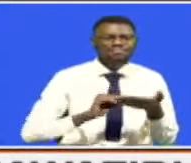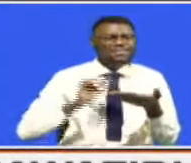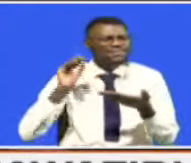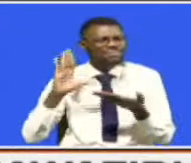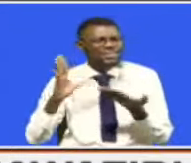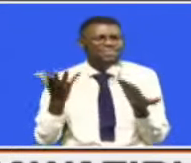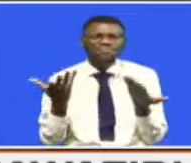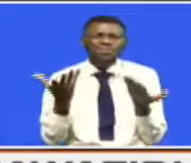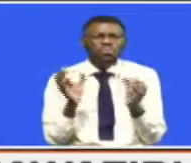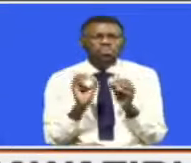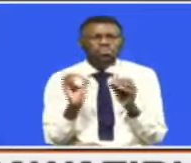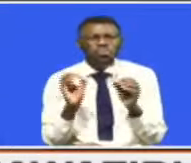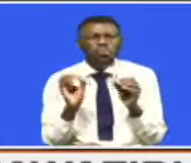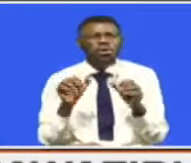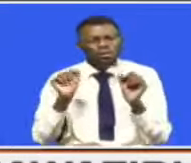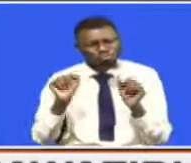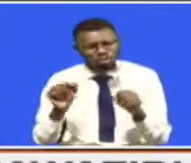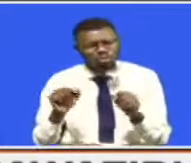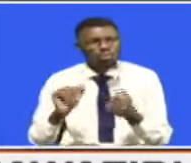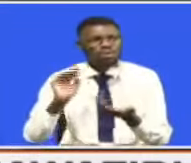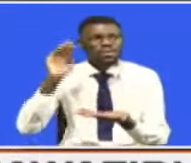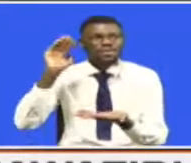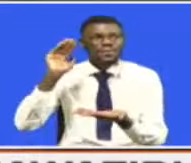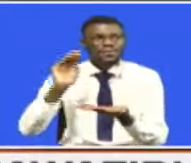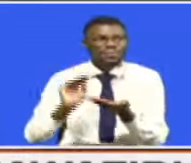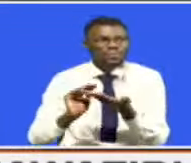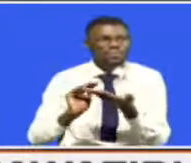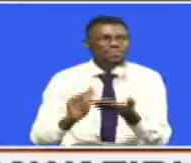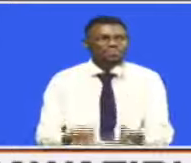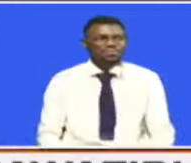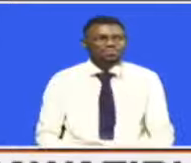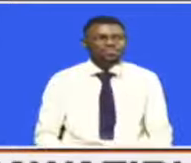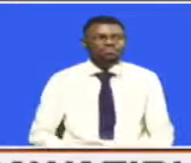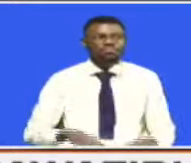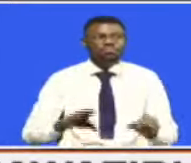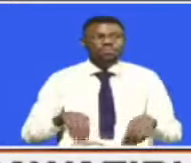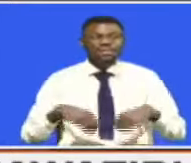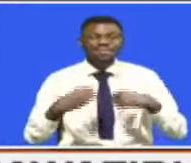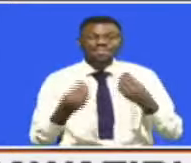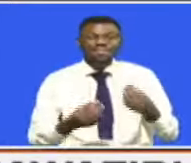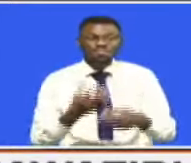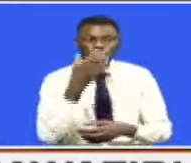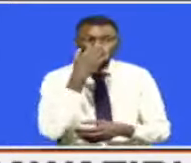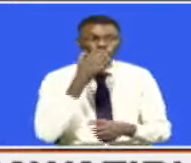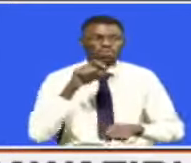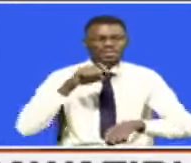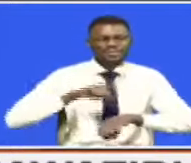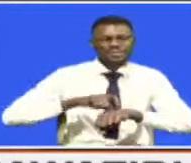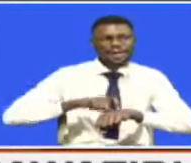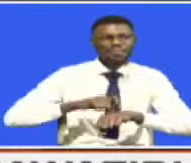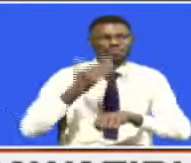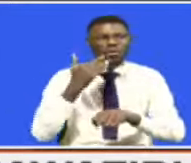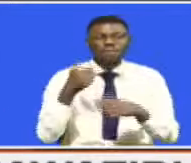ya kuirudisha chini. Tuweze kumpa nafasi kwa sababu changamoto